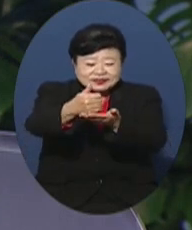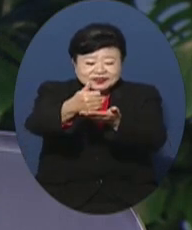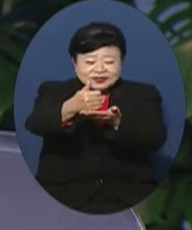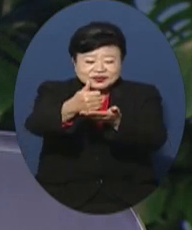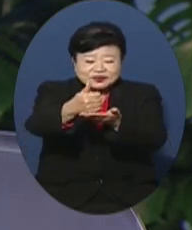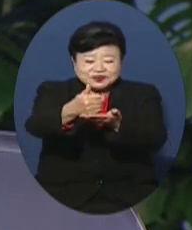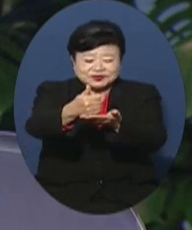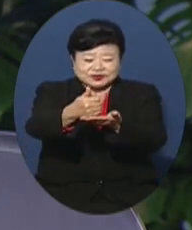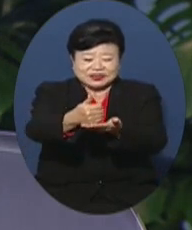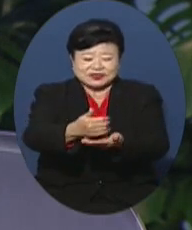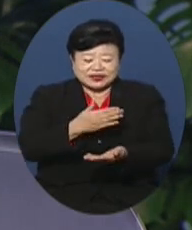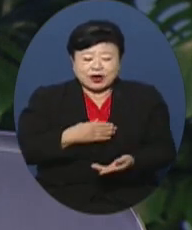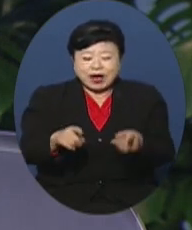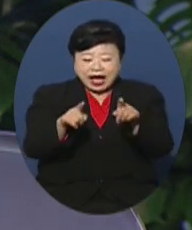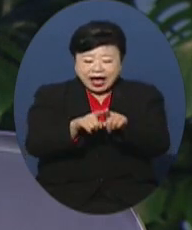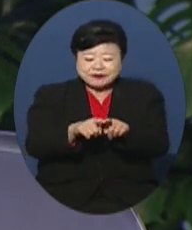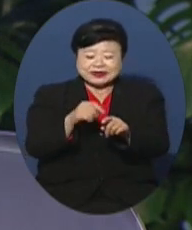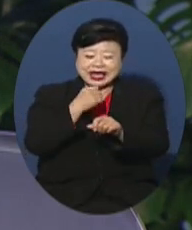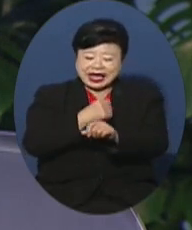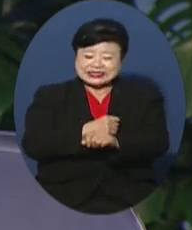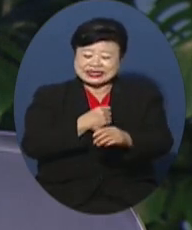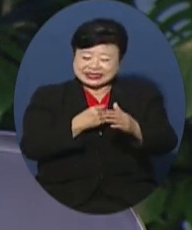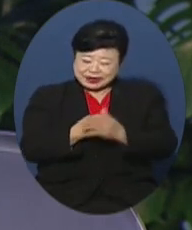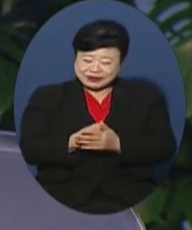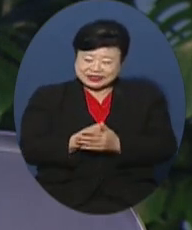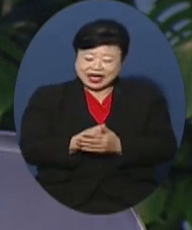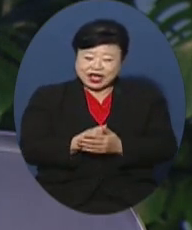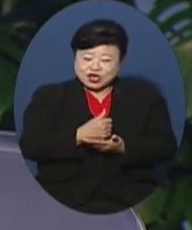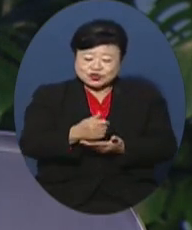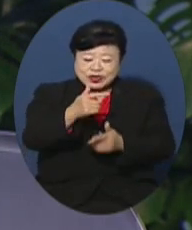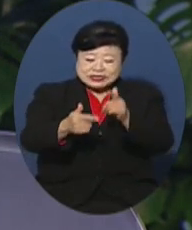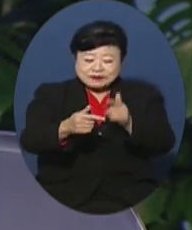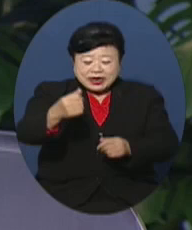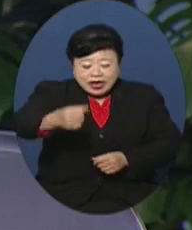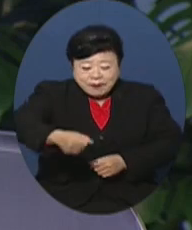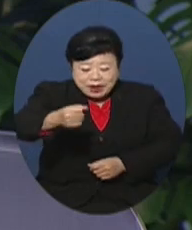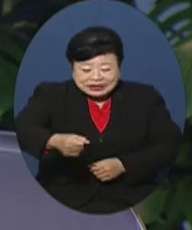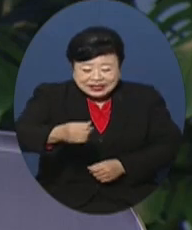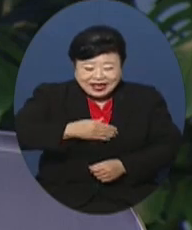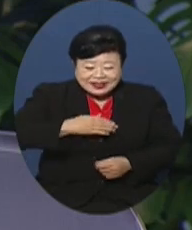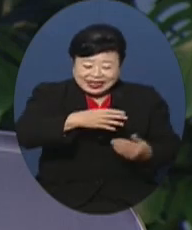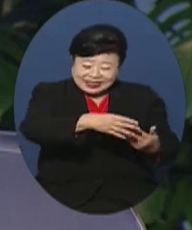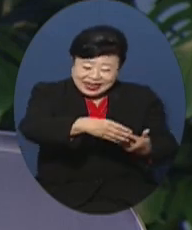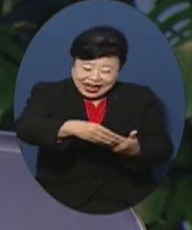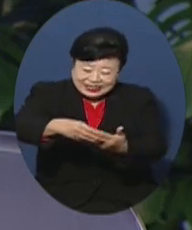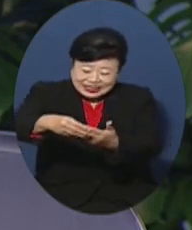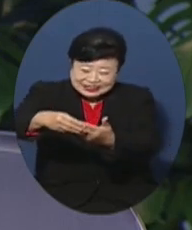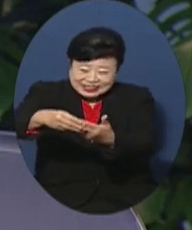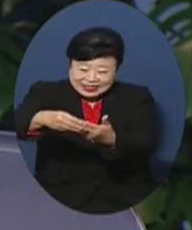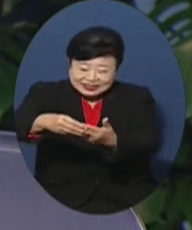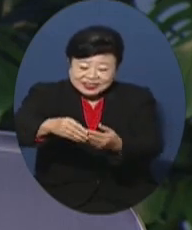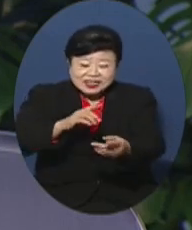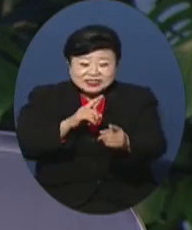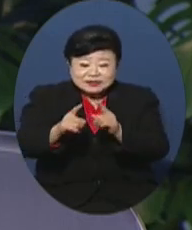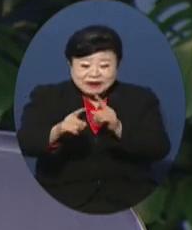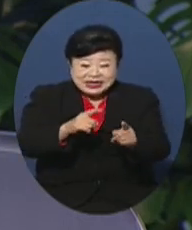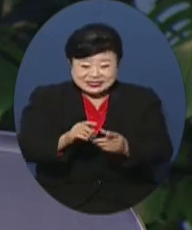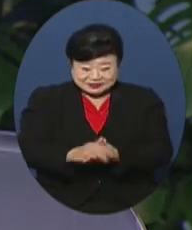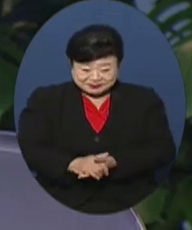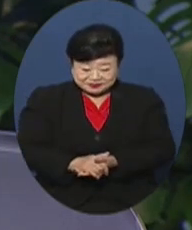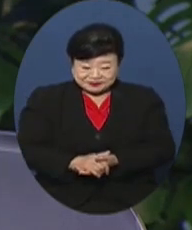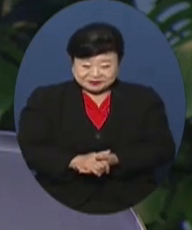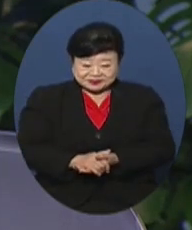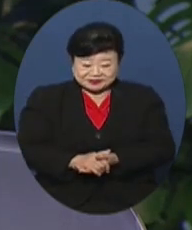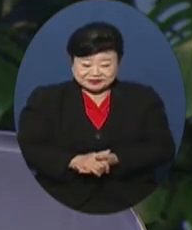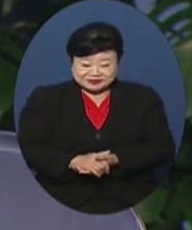않을 것은 주께서 나와 함께 하십니다. 주의 지팡이와 막대기가 나와 아니하시나이다.